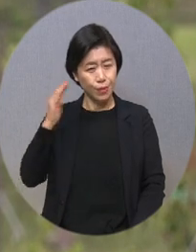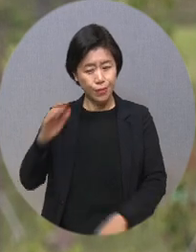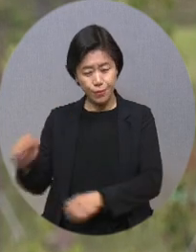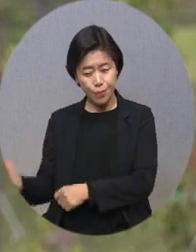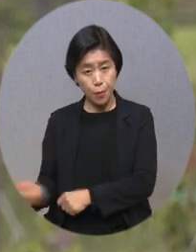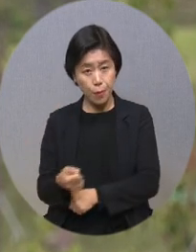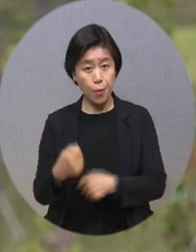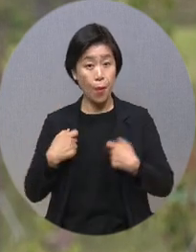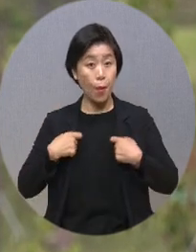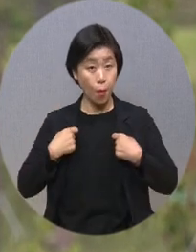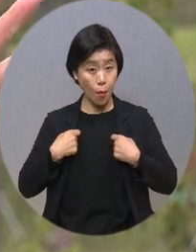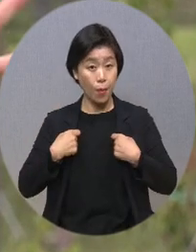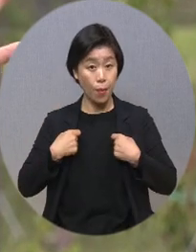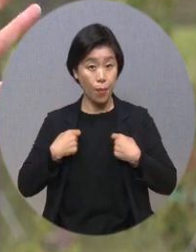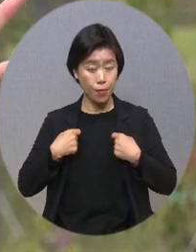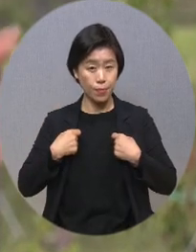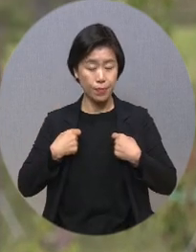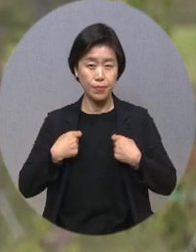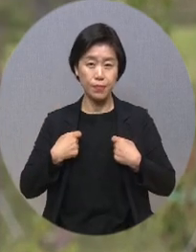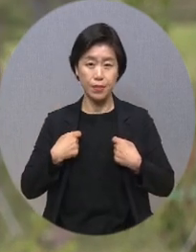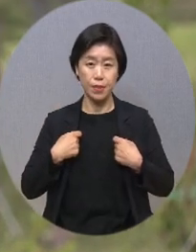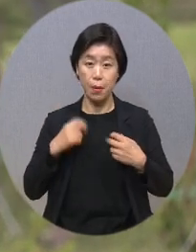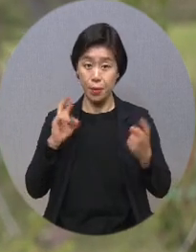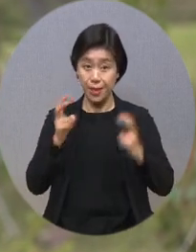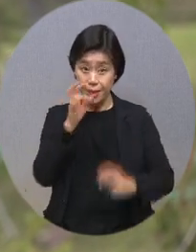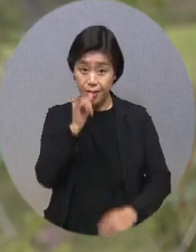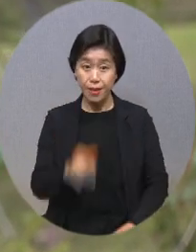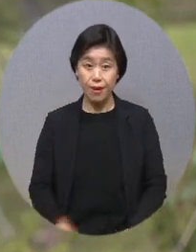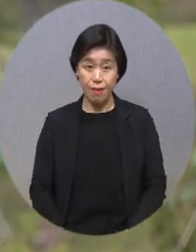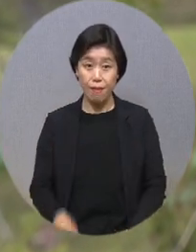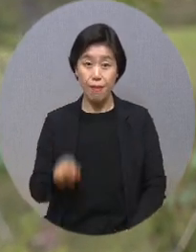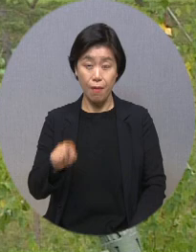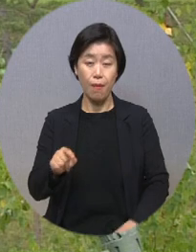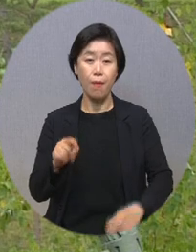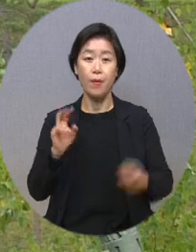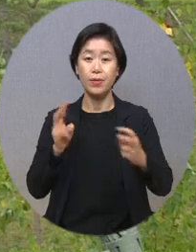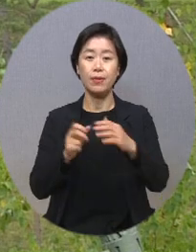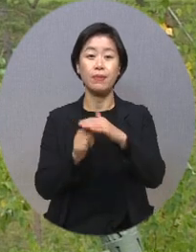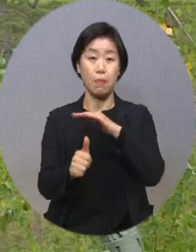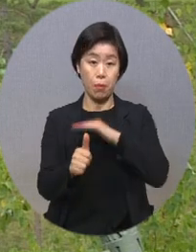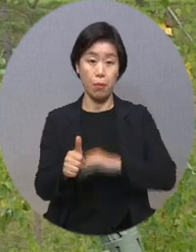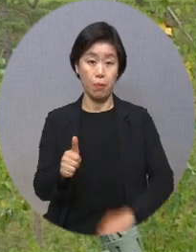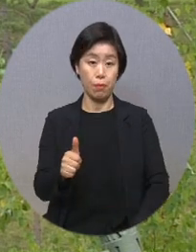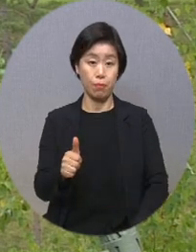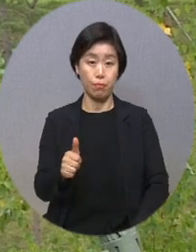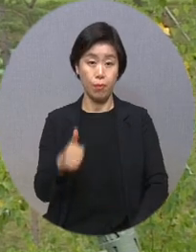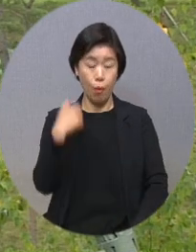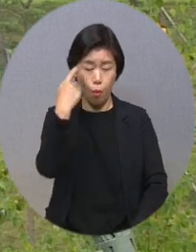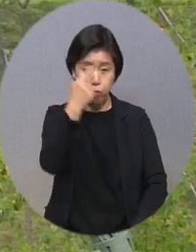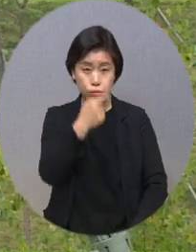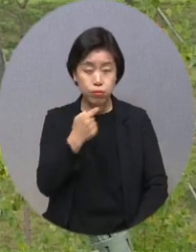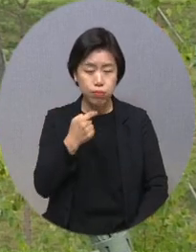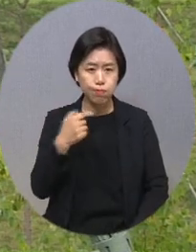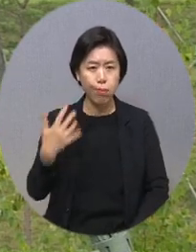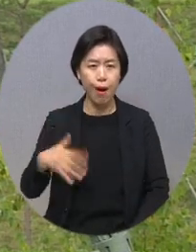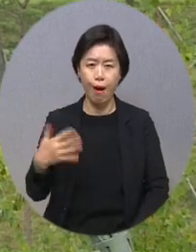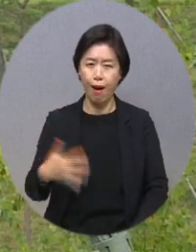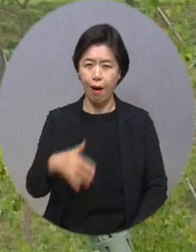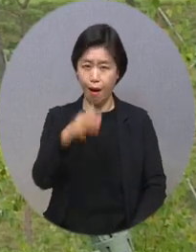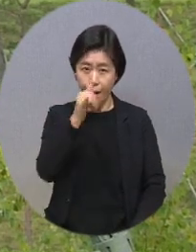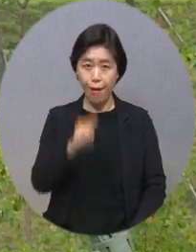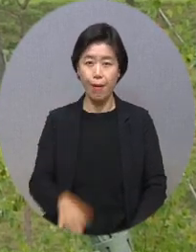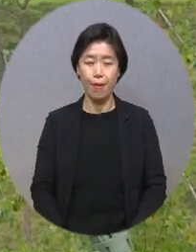중에 굉장히 핫한 브랜드가 있습니다. 브랜드의 대표님이신데, 또 이분도 비주얼이 장난 아닙니다. 비주얼과